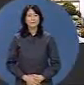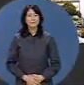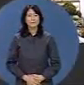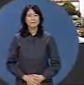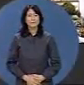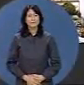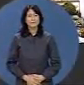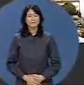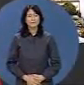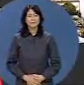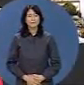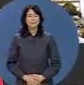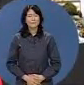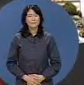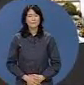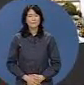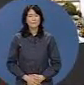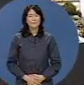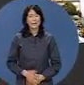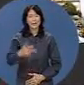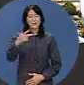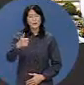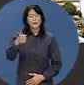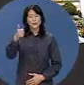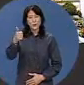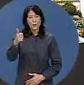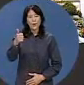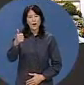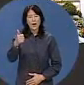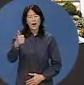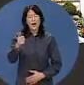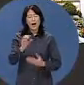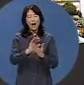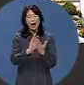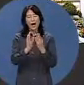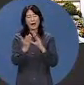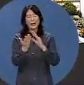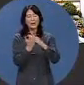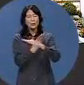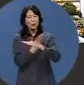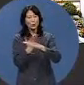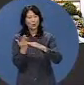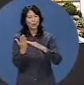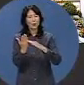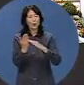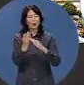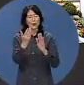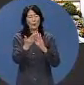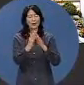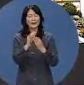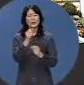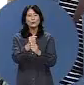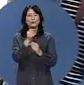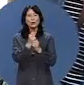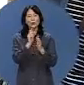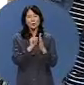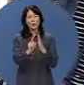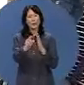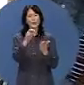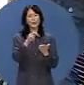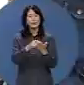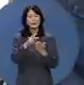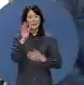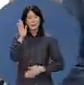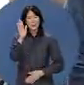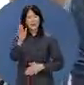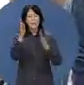た式典では山した市長が花と緑の街づくりのリーダーとして今後も活躍して